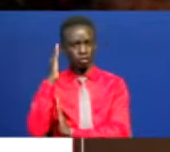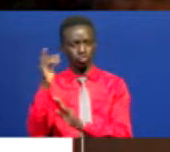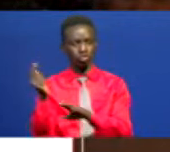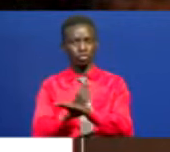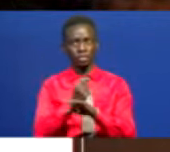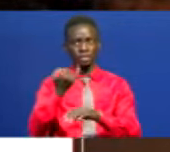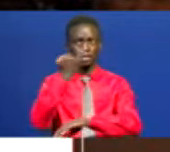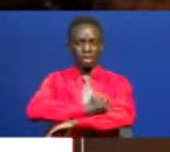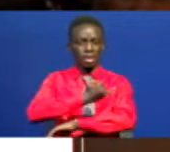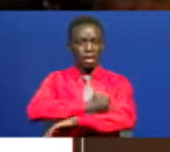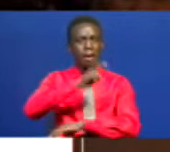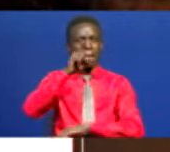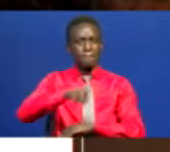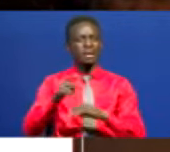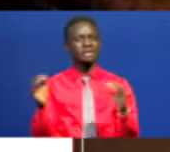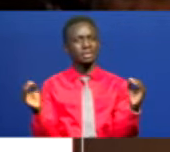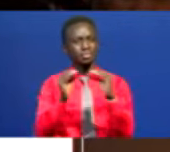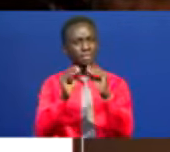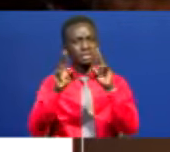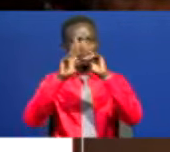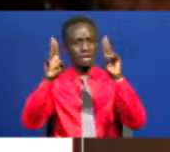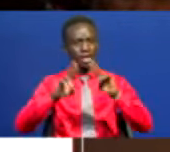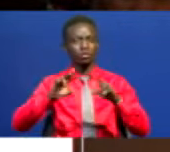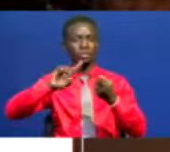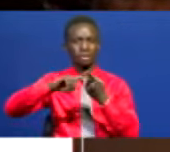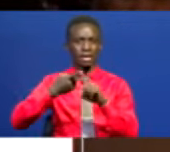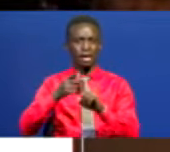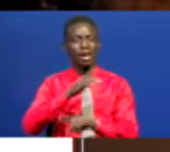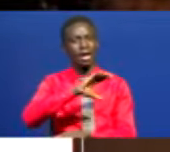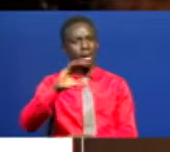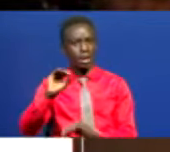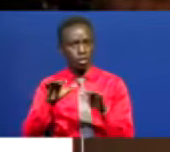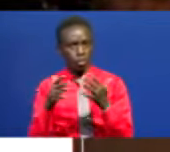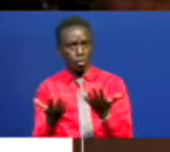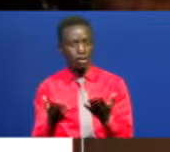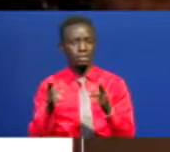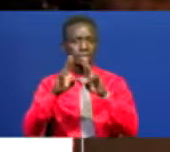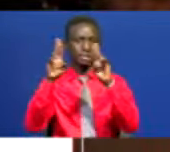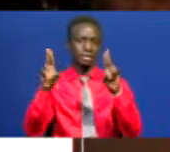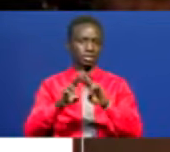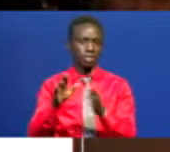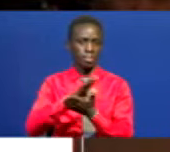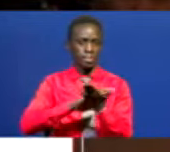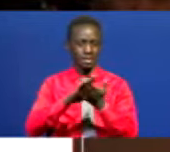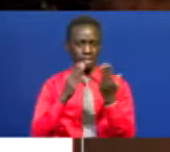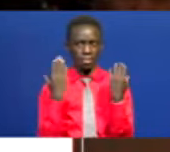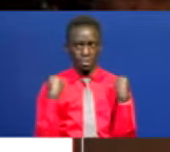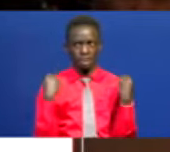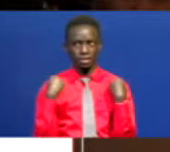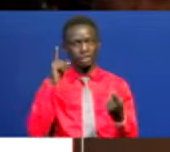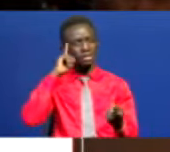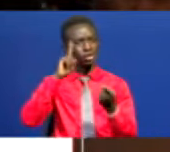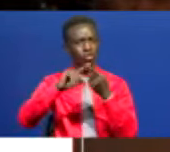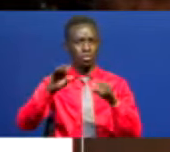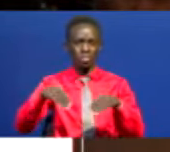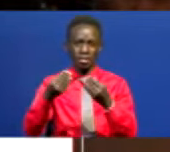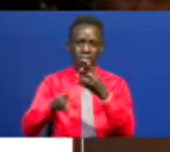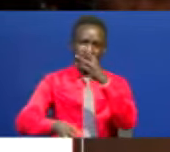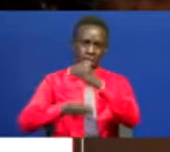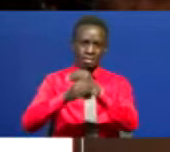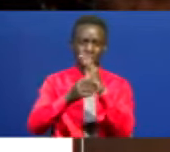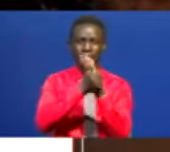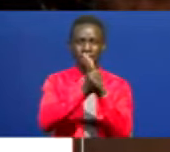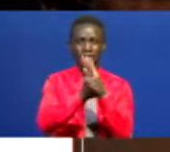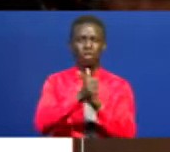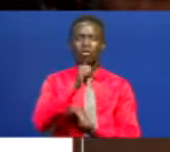training standards and international best practices in order to generate skilled labor not just for the Kenyan market but